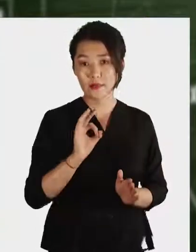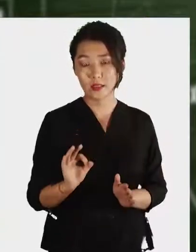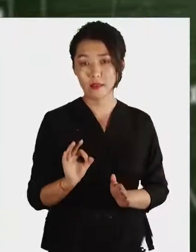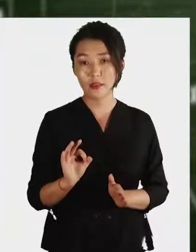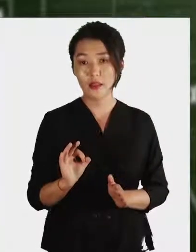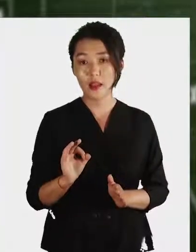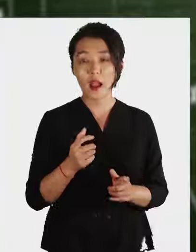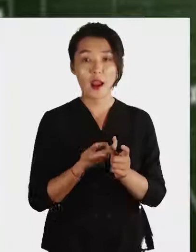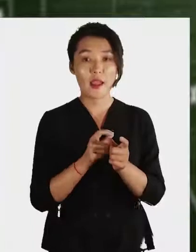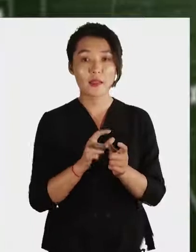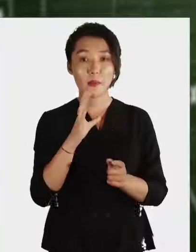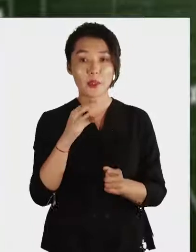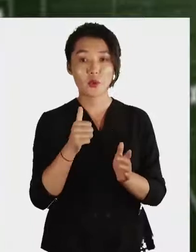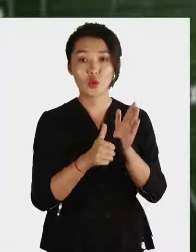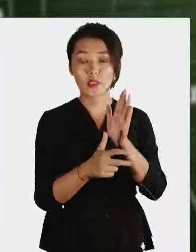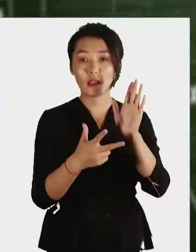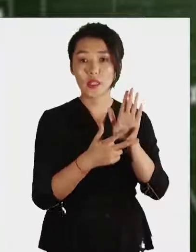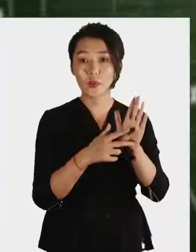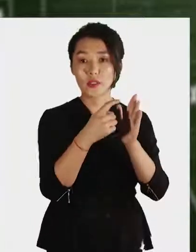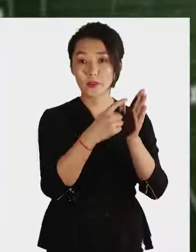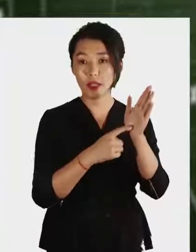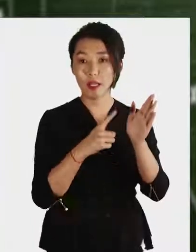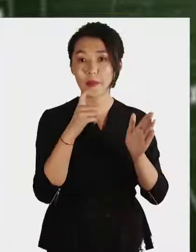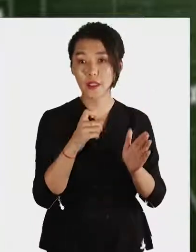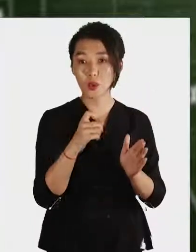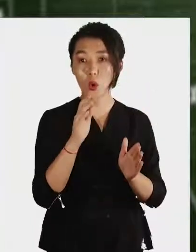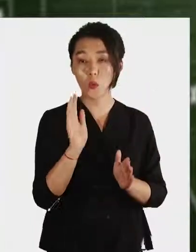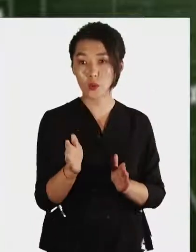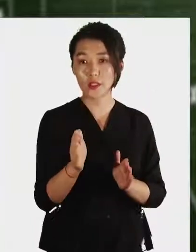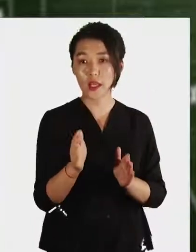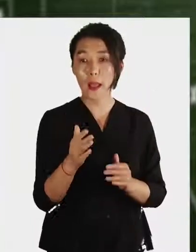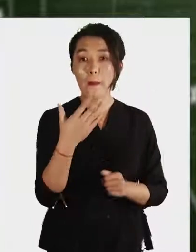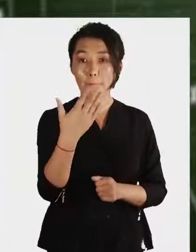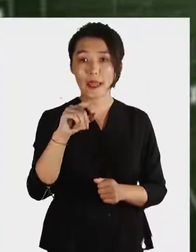568%, это 568 делим на 100, будет